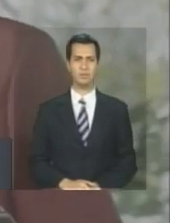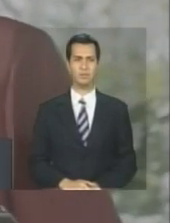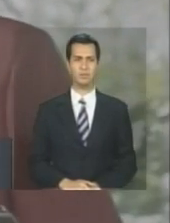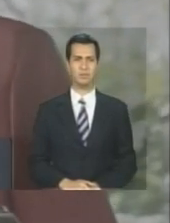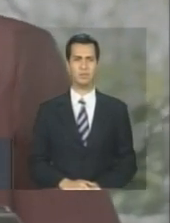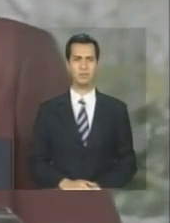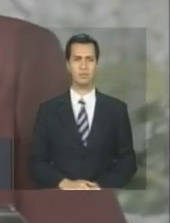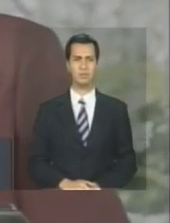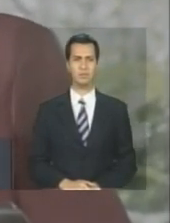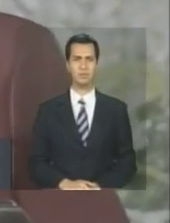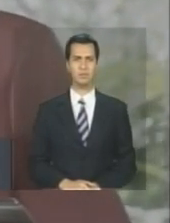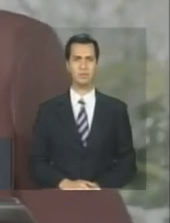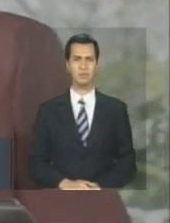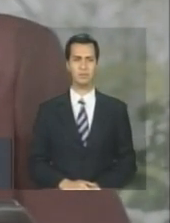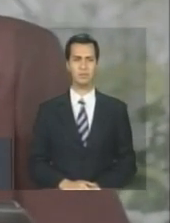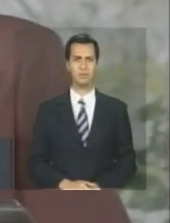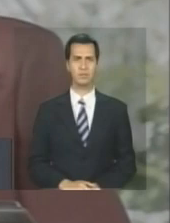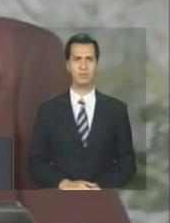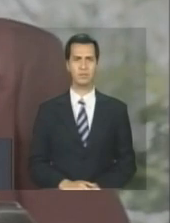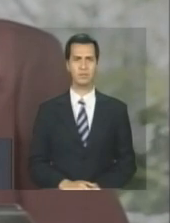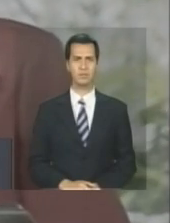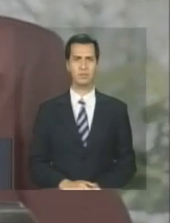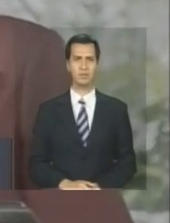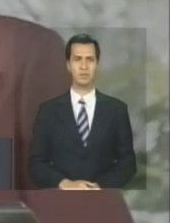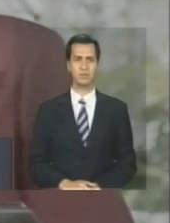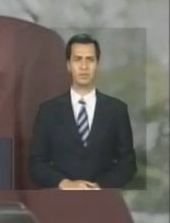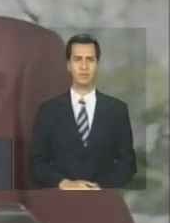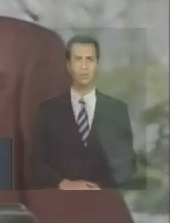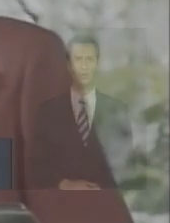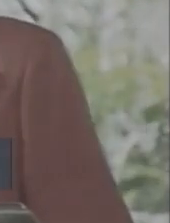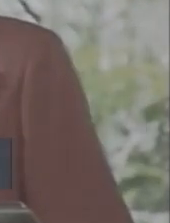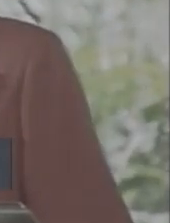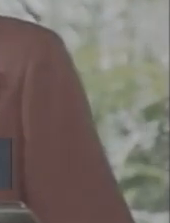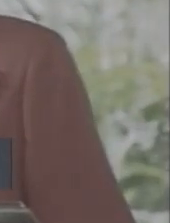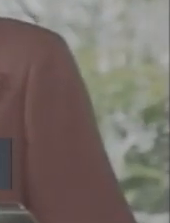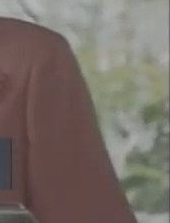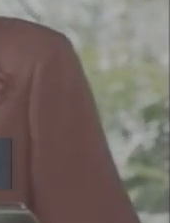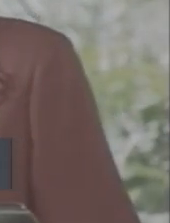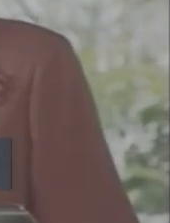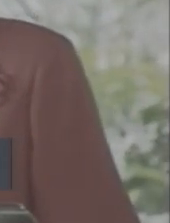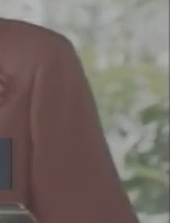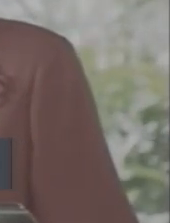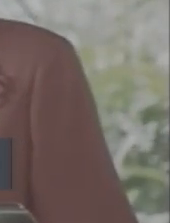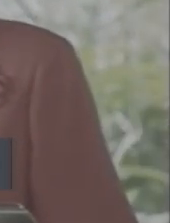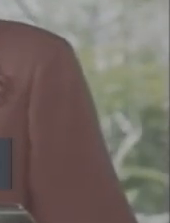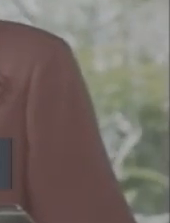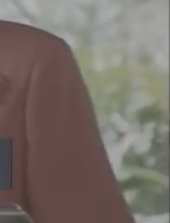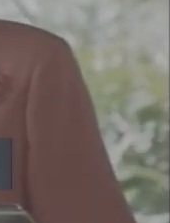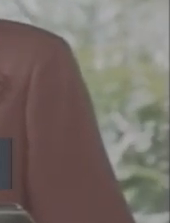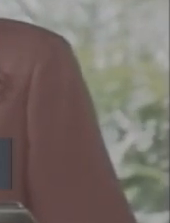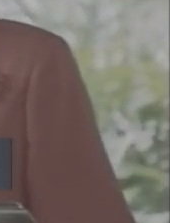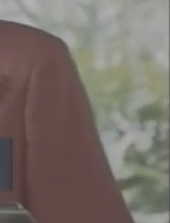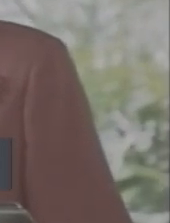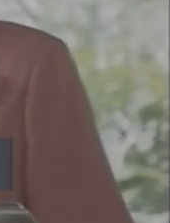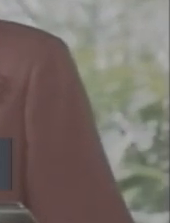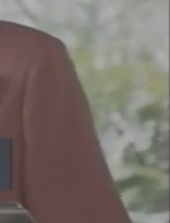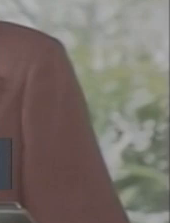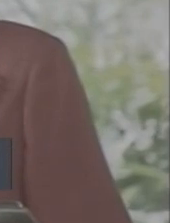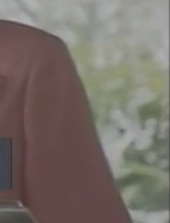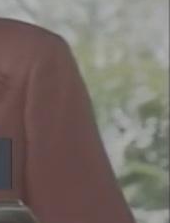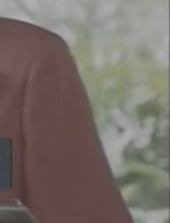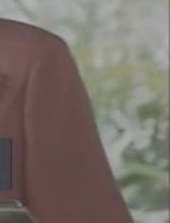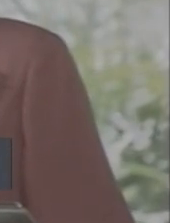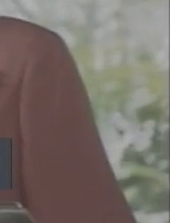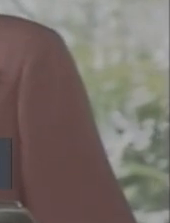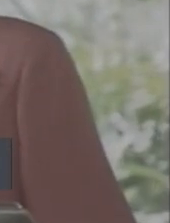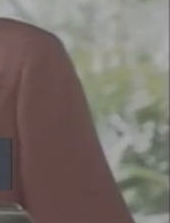Mesdames et Messieurs les ministres du Haïti, Mesdames et Messieurs les photographes et autorités présentes. C'est avec un grand plaisir que je réalise